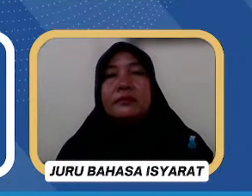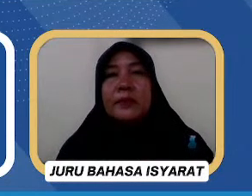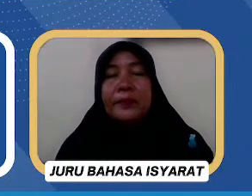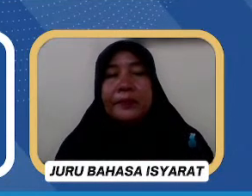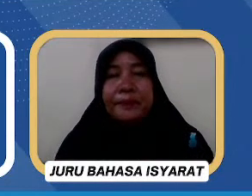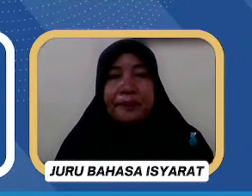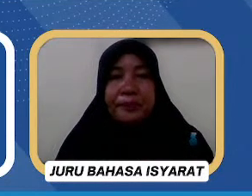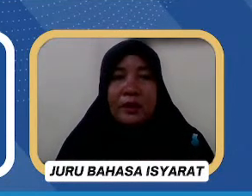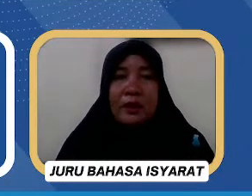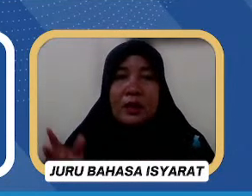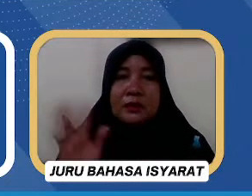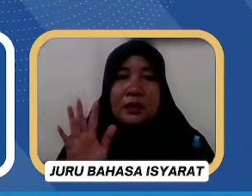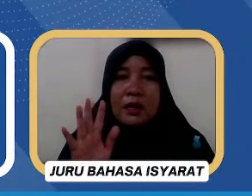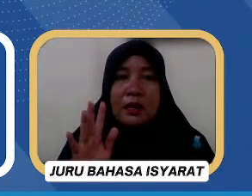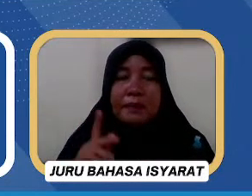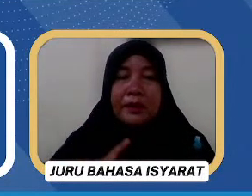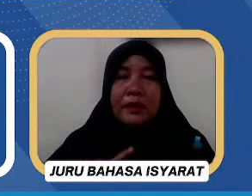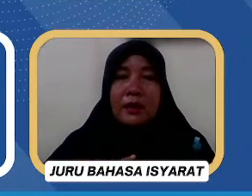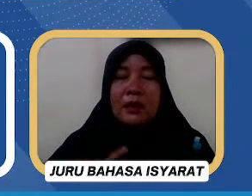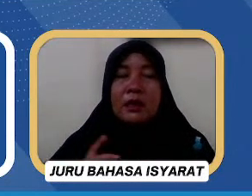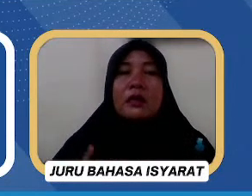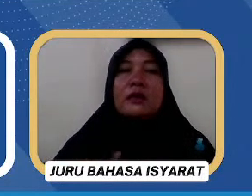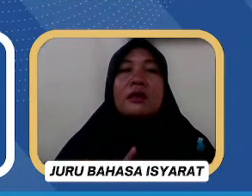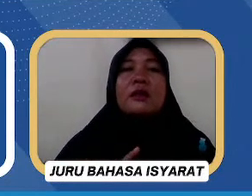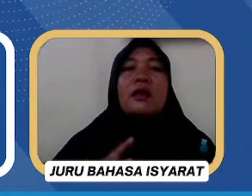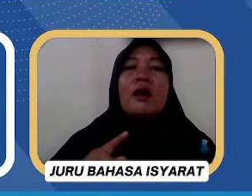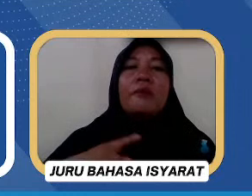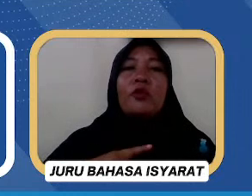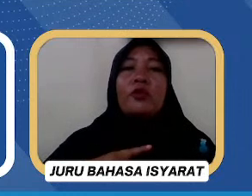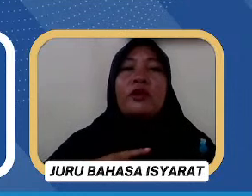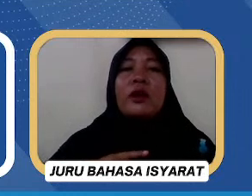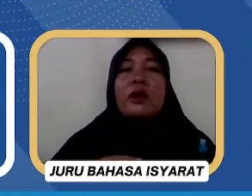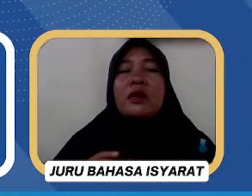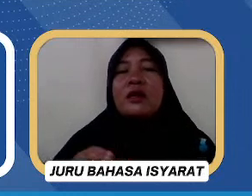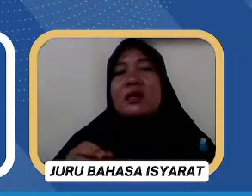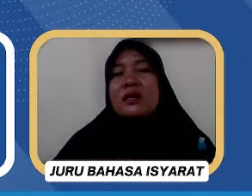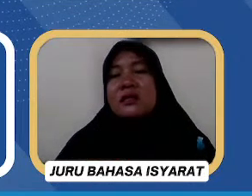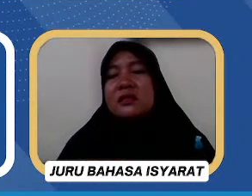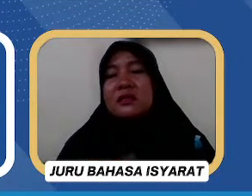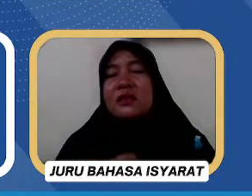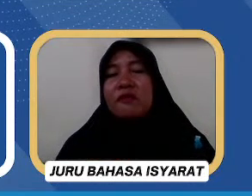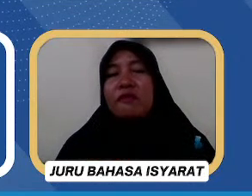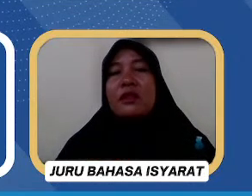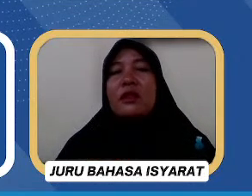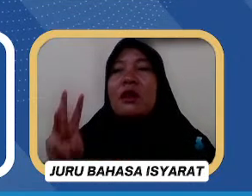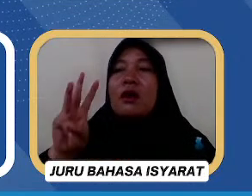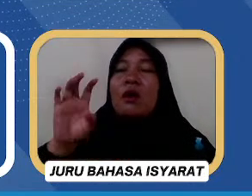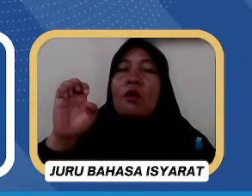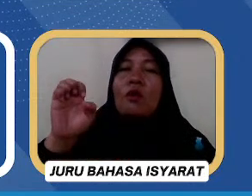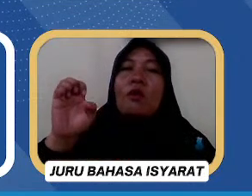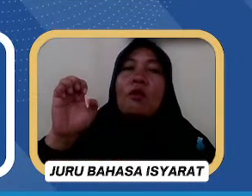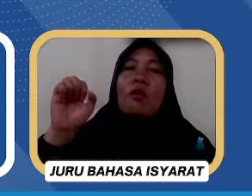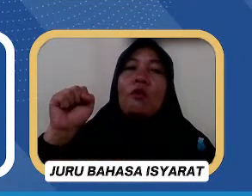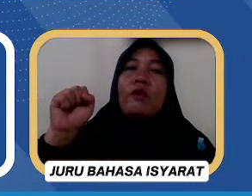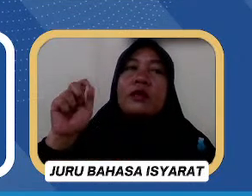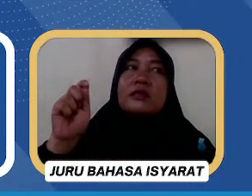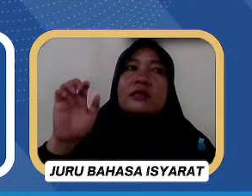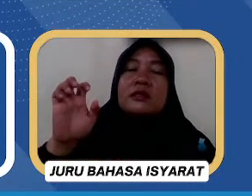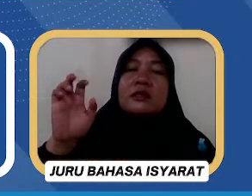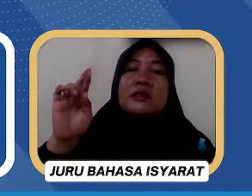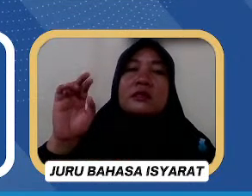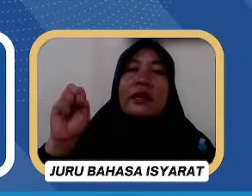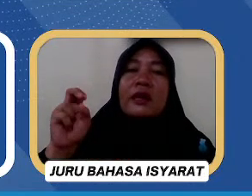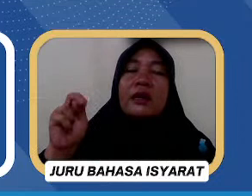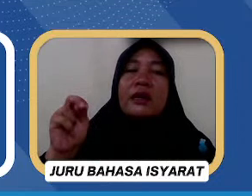kita mempunyai sifat westernisasi. Maksudnya westernisasi, kita jangan meniru